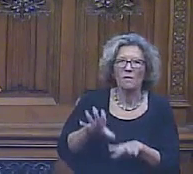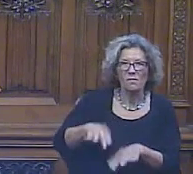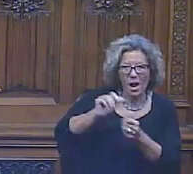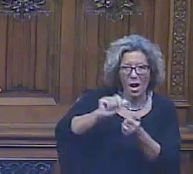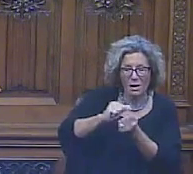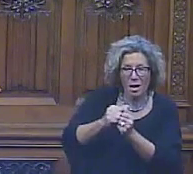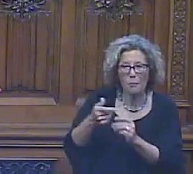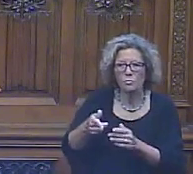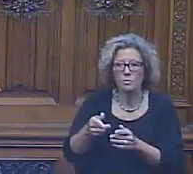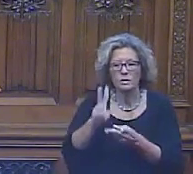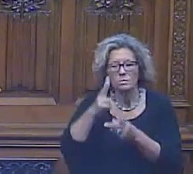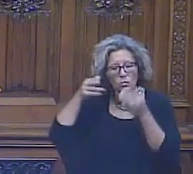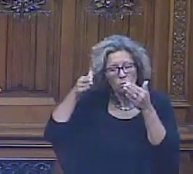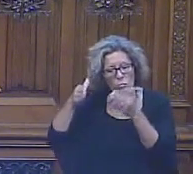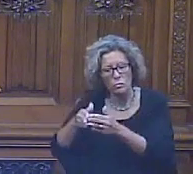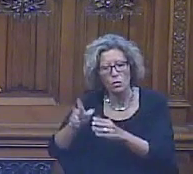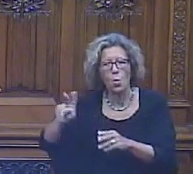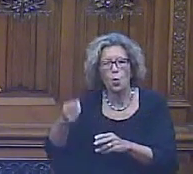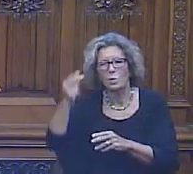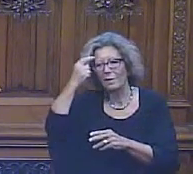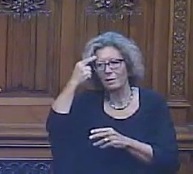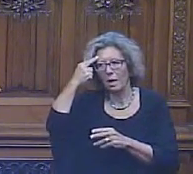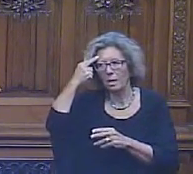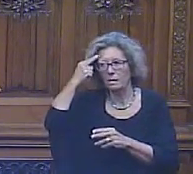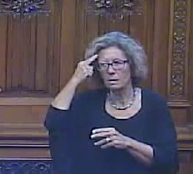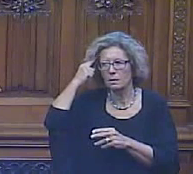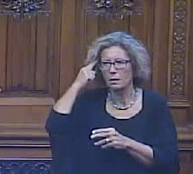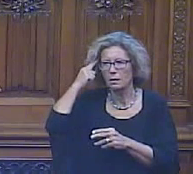Wahlkampf Zeit der fokussierten Unintelligenz. Also ich